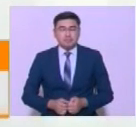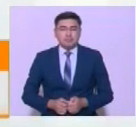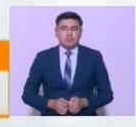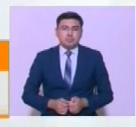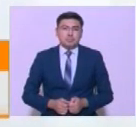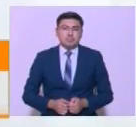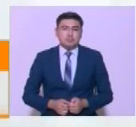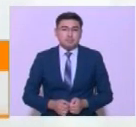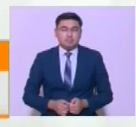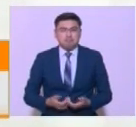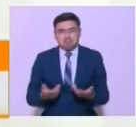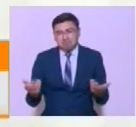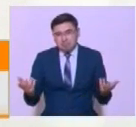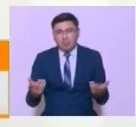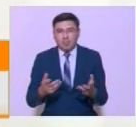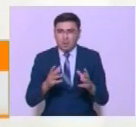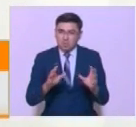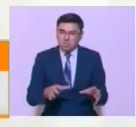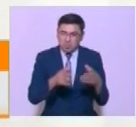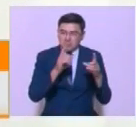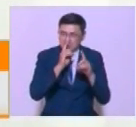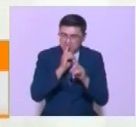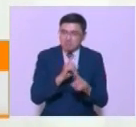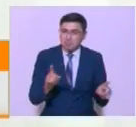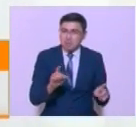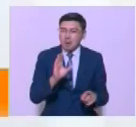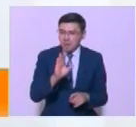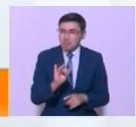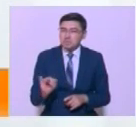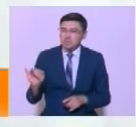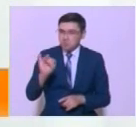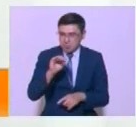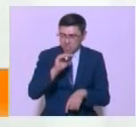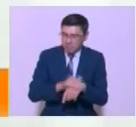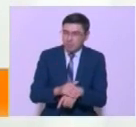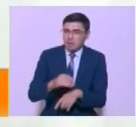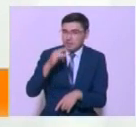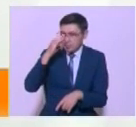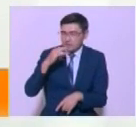и Казалось бы это невероятный случайно историях подвиг наших